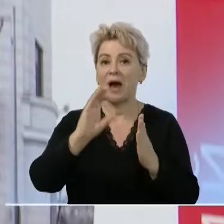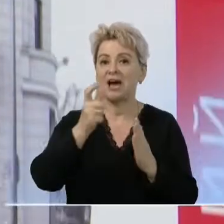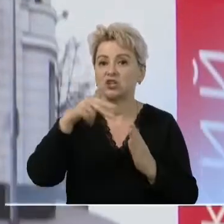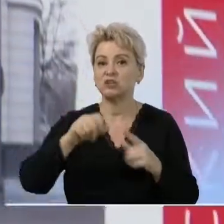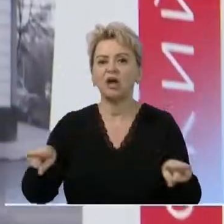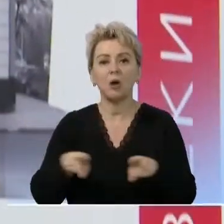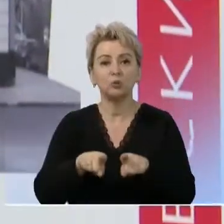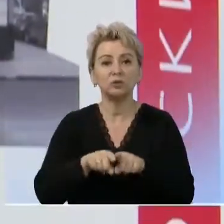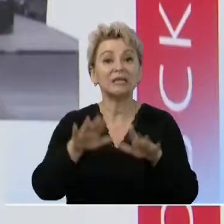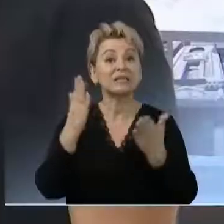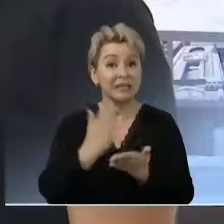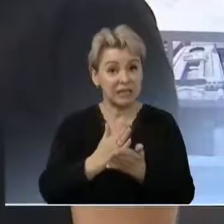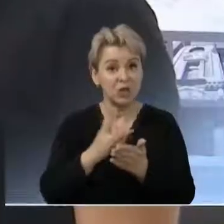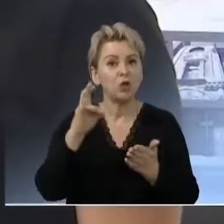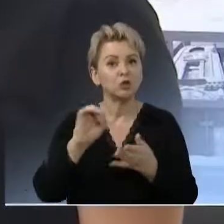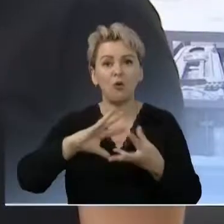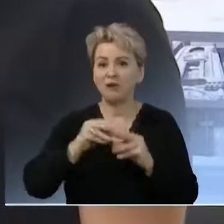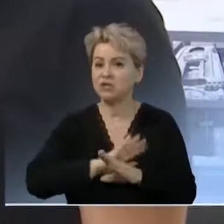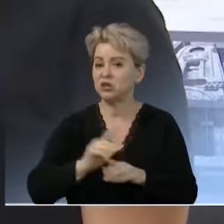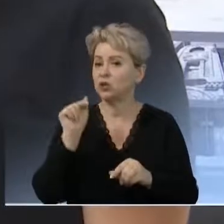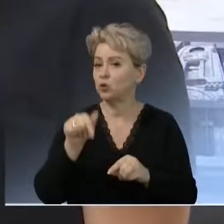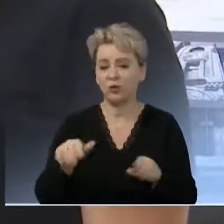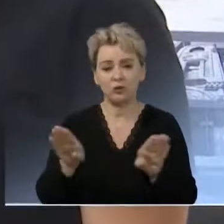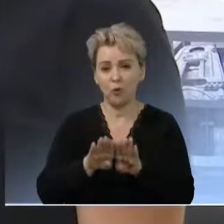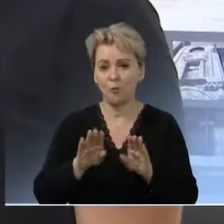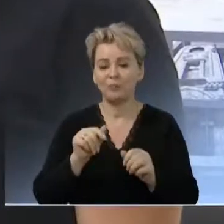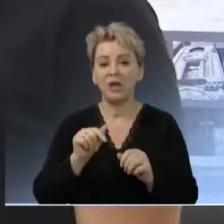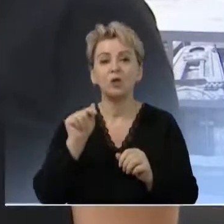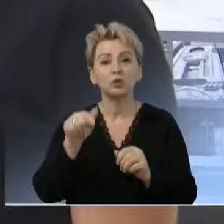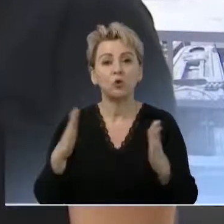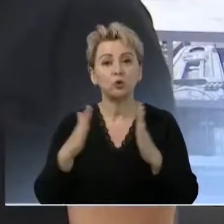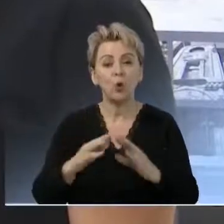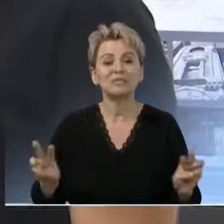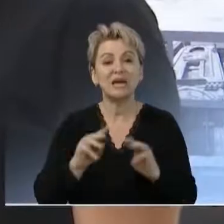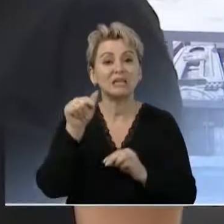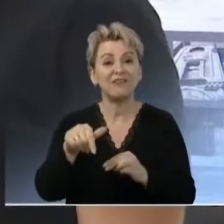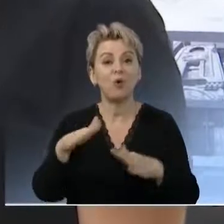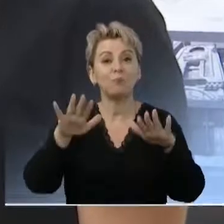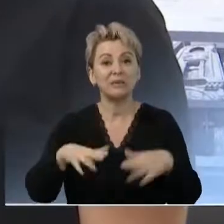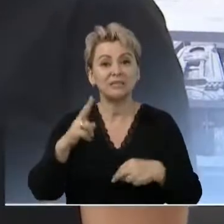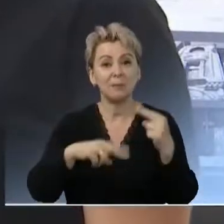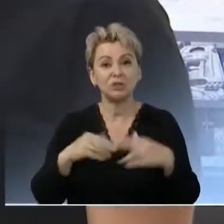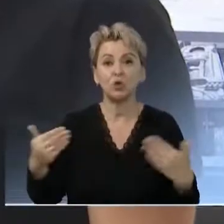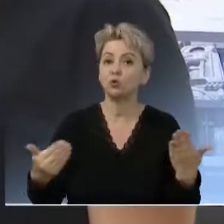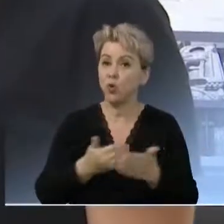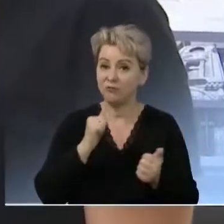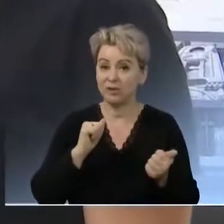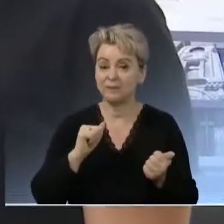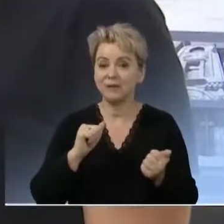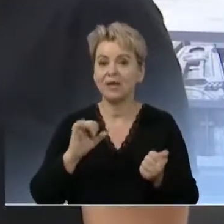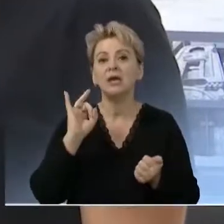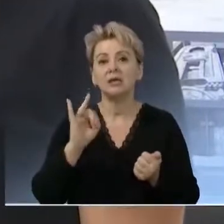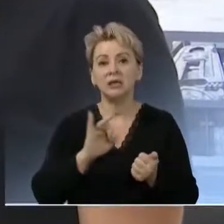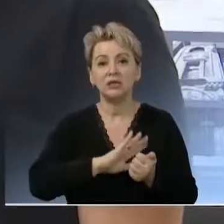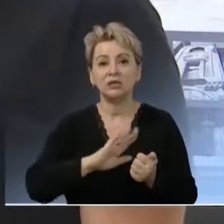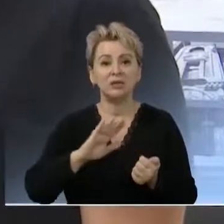будто стоит. Но вообще-то это не тот же самый дом. Тот дом сгорел. На его месте построен новодел. И не